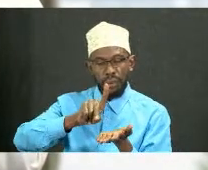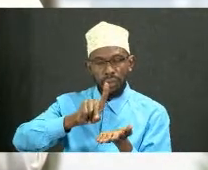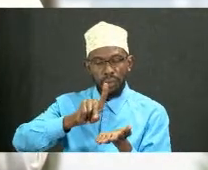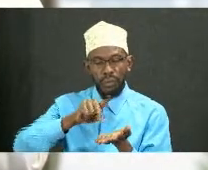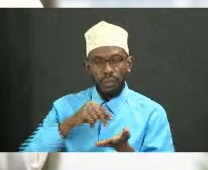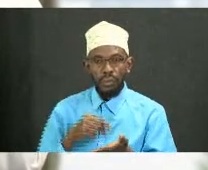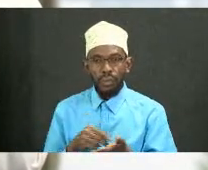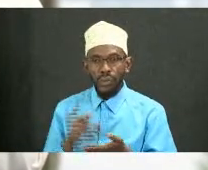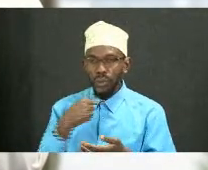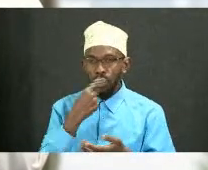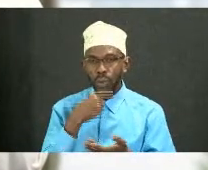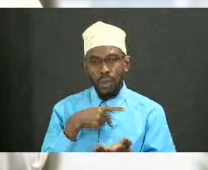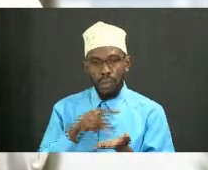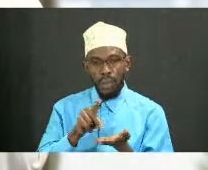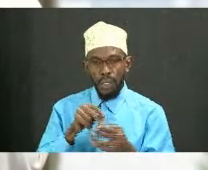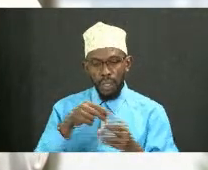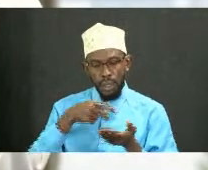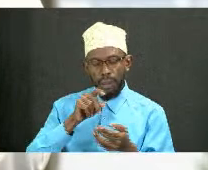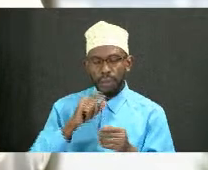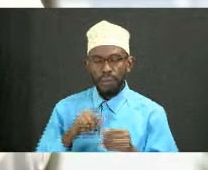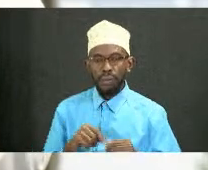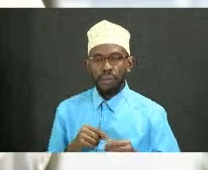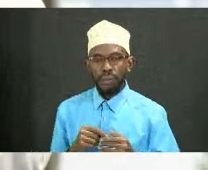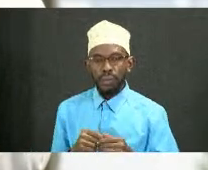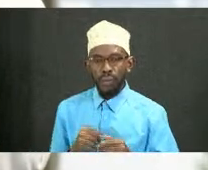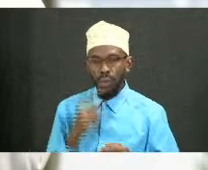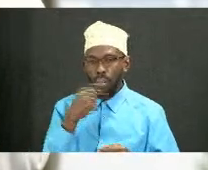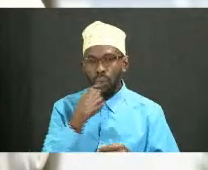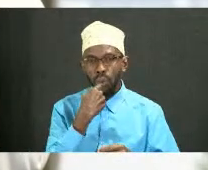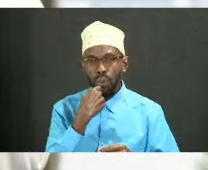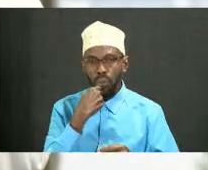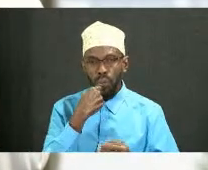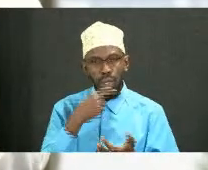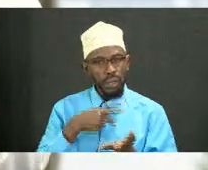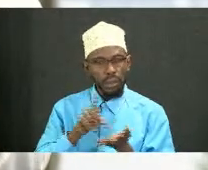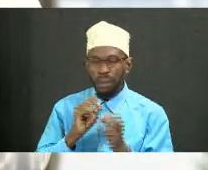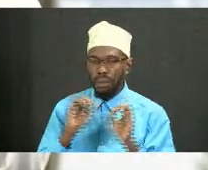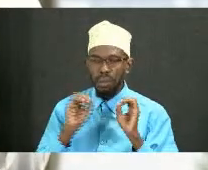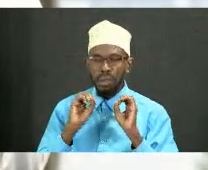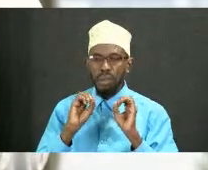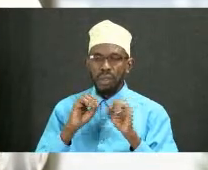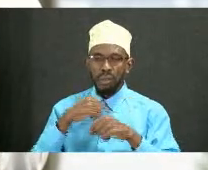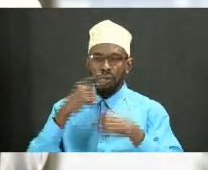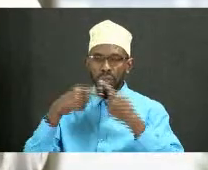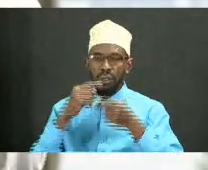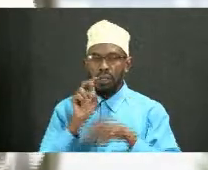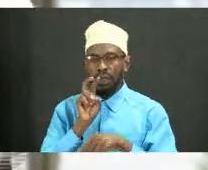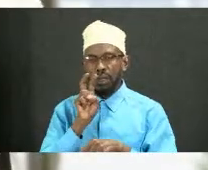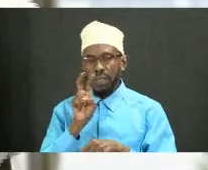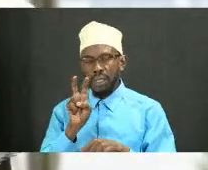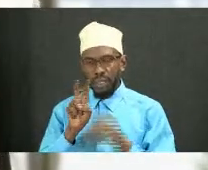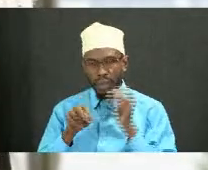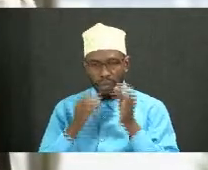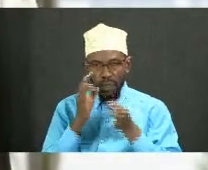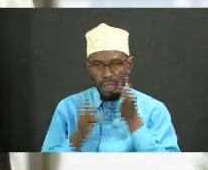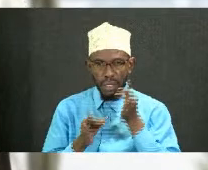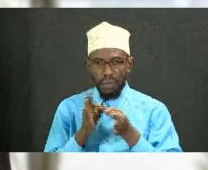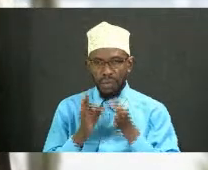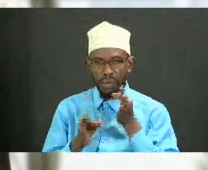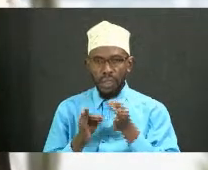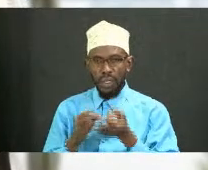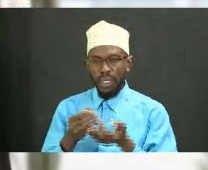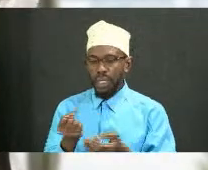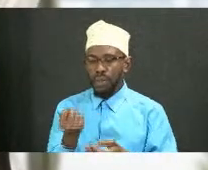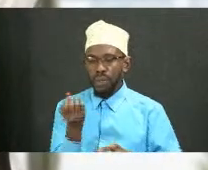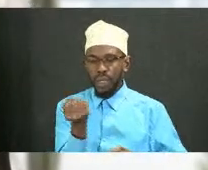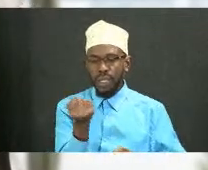wale ambao wanamdai wanatarajia awalipe. Ama yule ambaye hana deni, yeye kazi yake tu ni kuangalia lao atapata